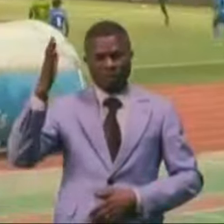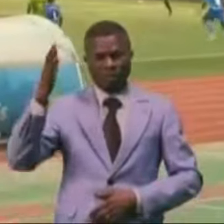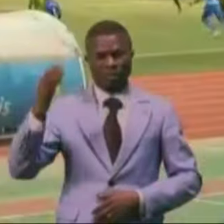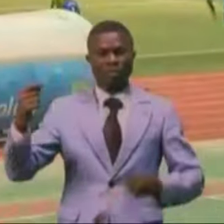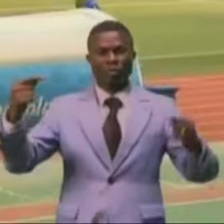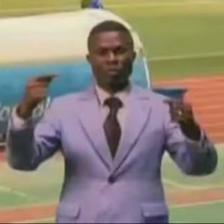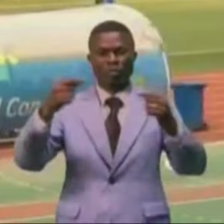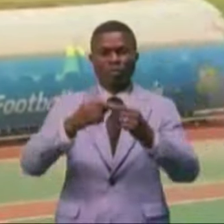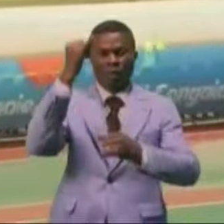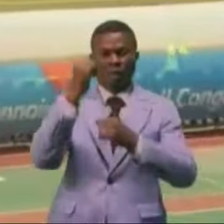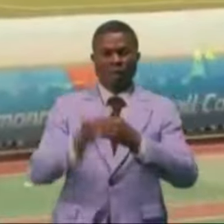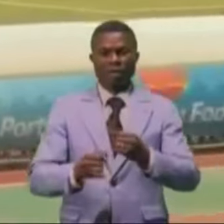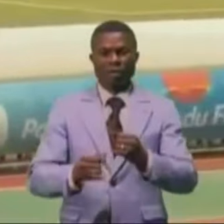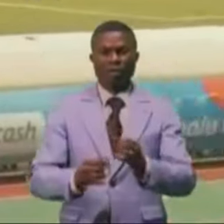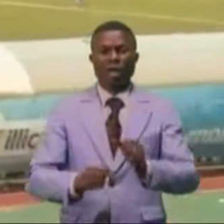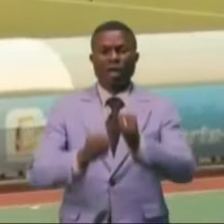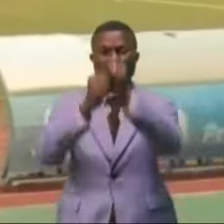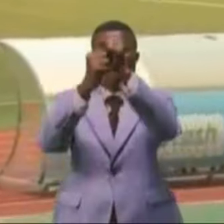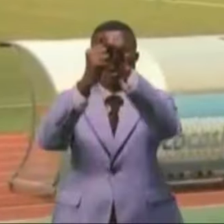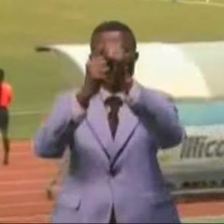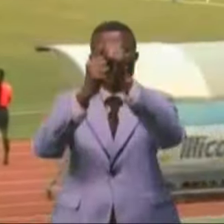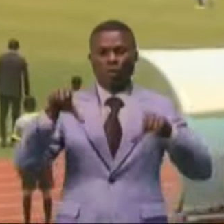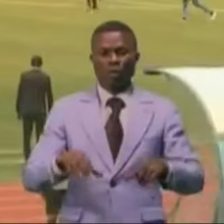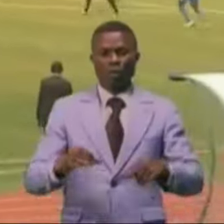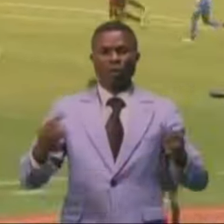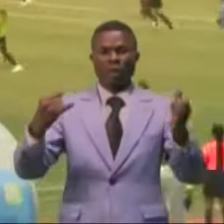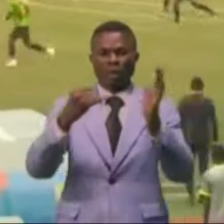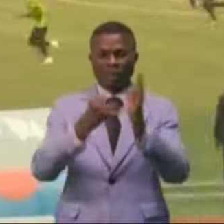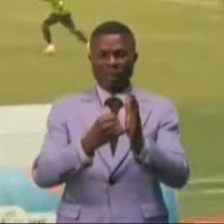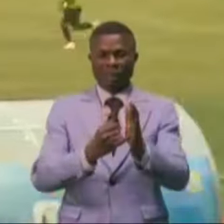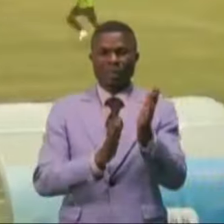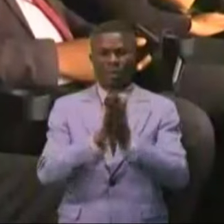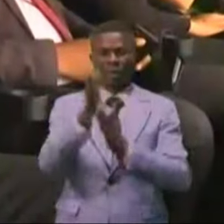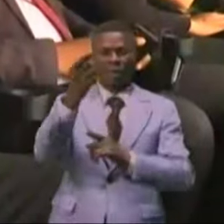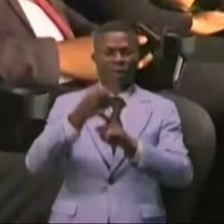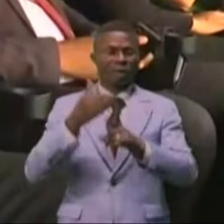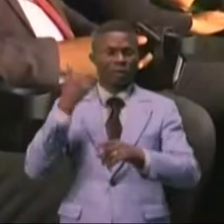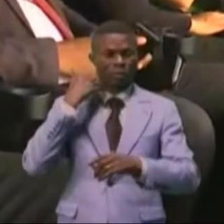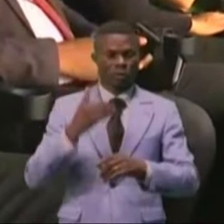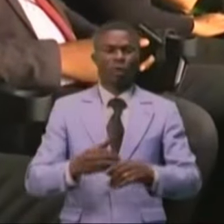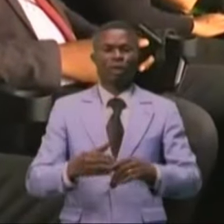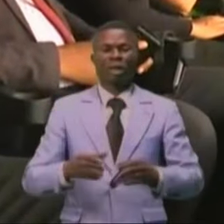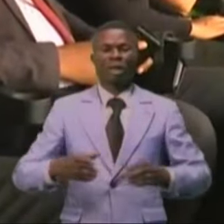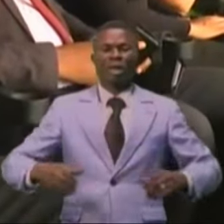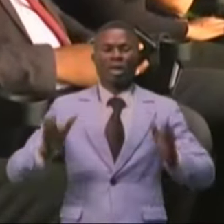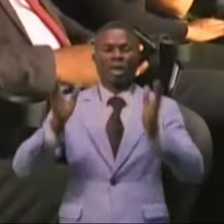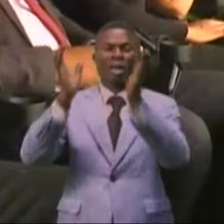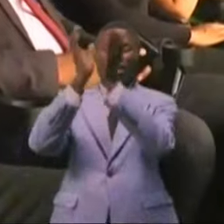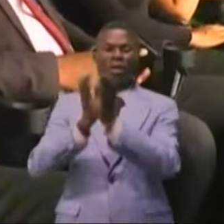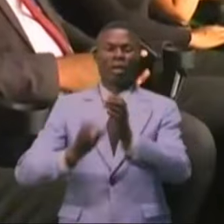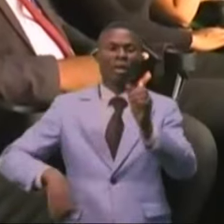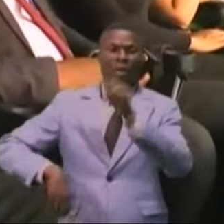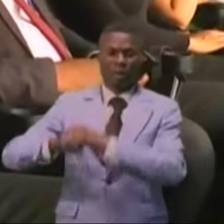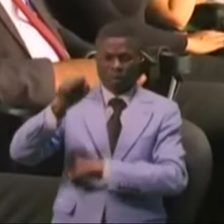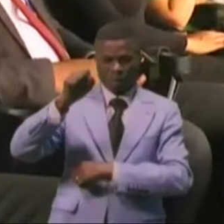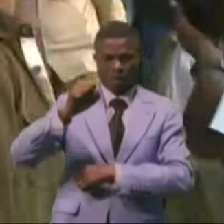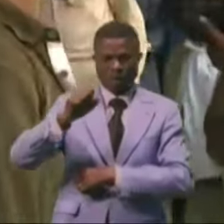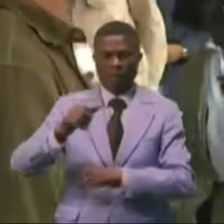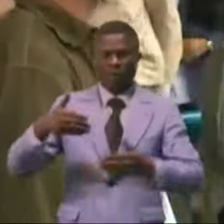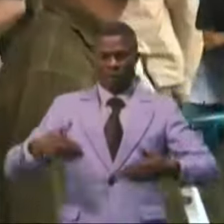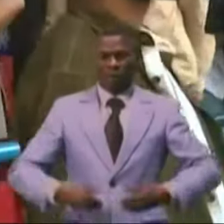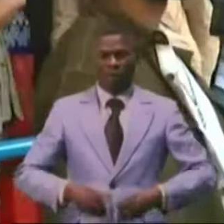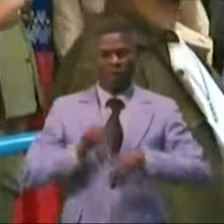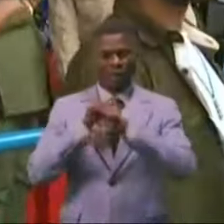de la Coupe du Congo qui s'est jouée ce samedi 15 juin au Stade de Martyr. Très investi dans la promotion de la jeunesse et